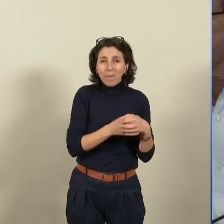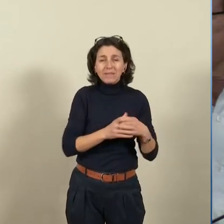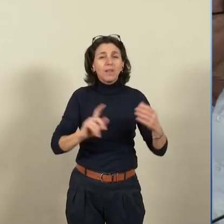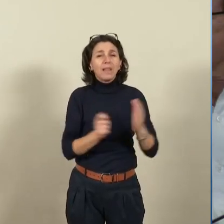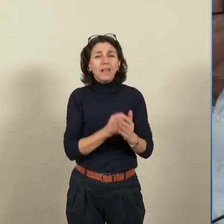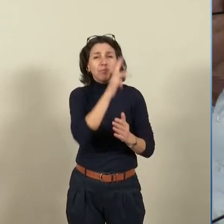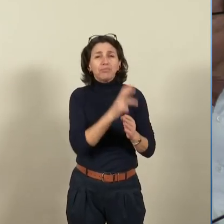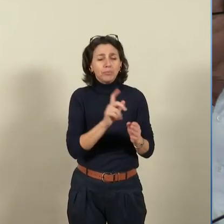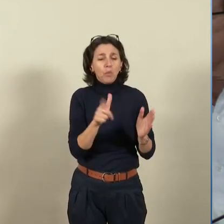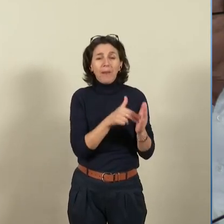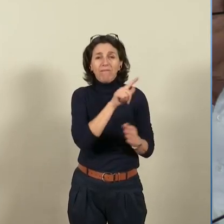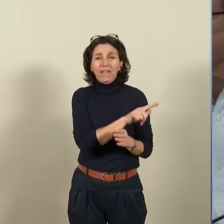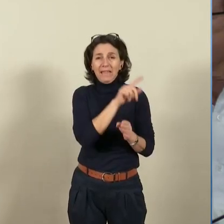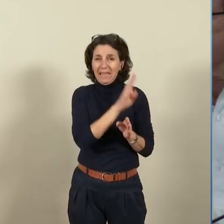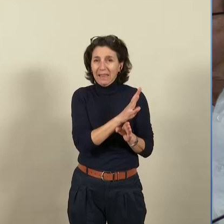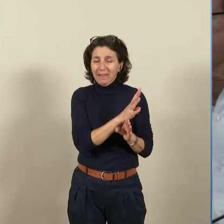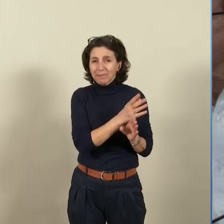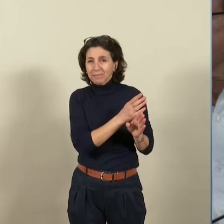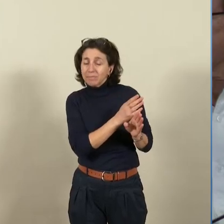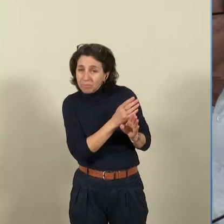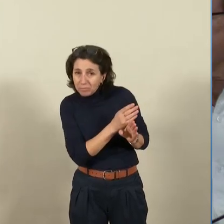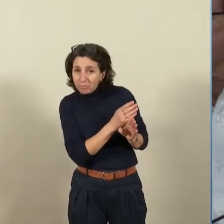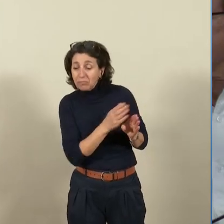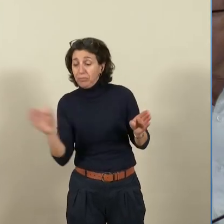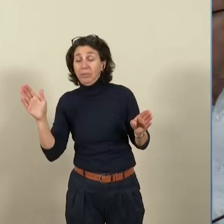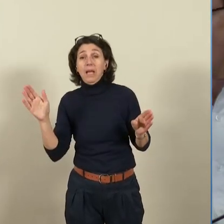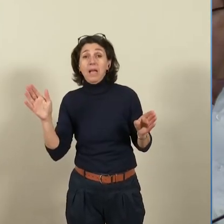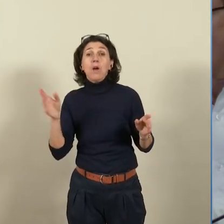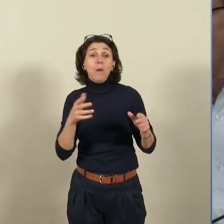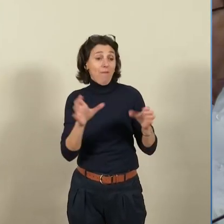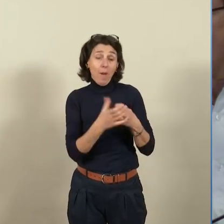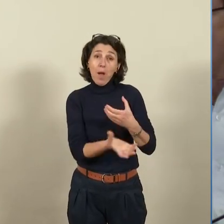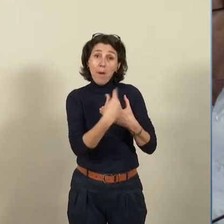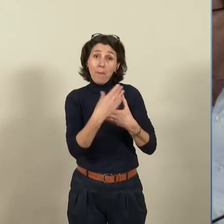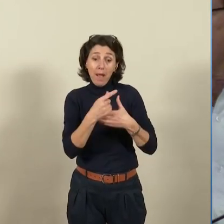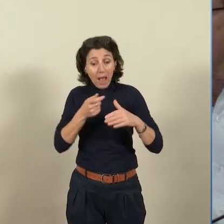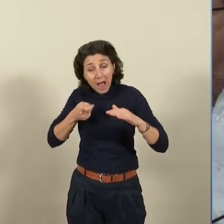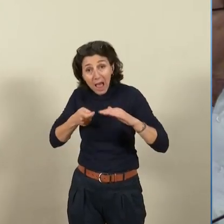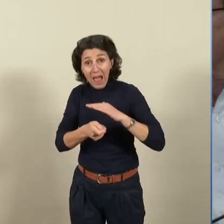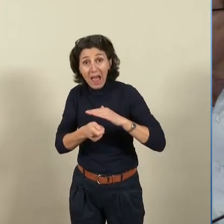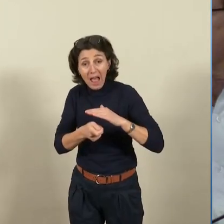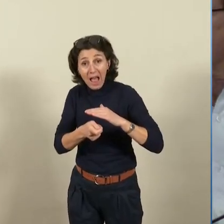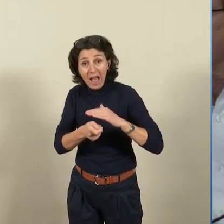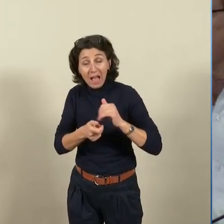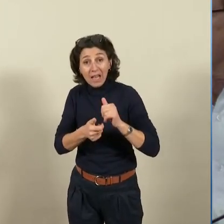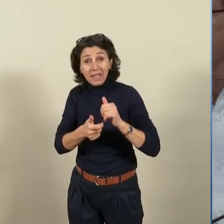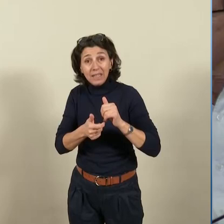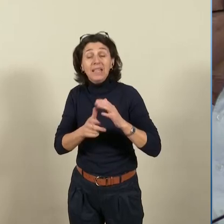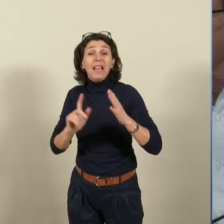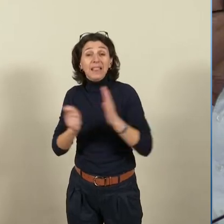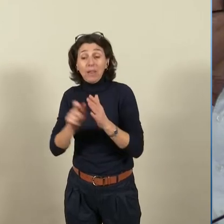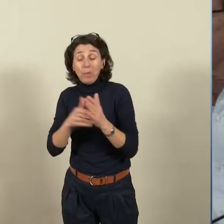2024 et seront une condition nécessaire pour l'attribution des subventions à partir de l'exercice